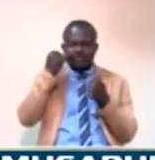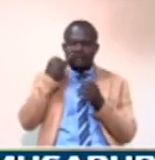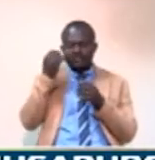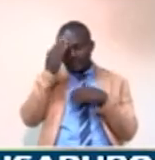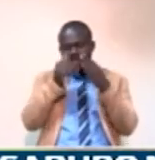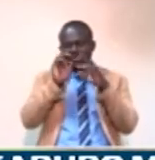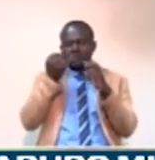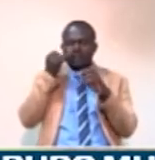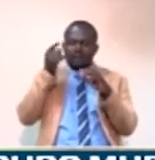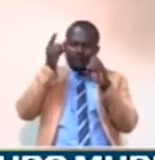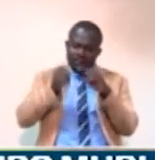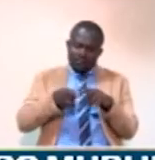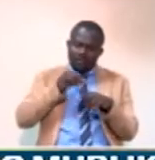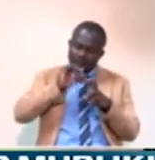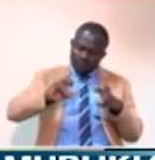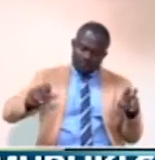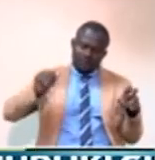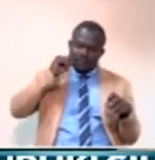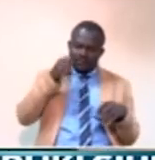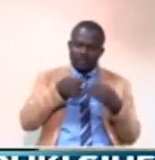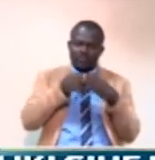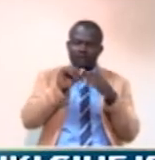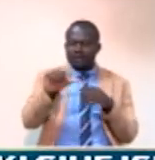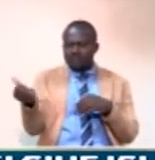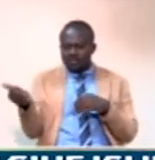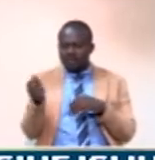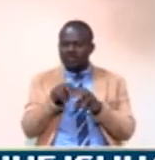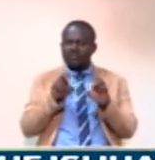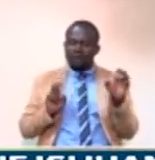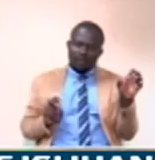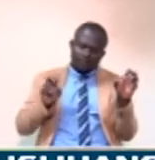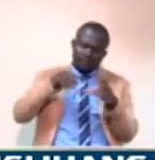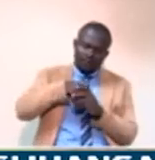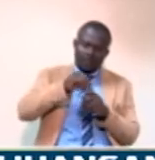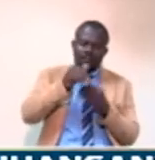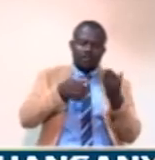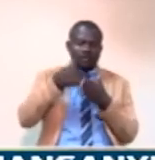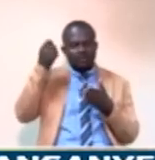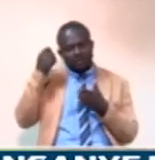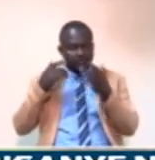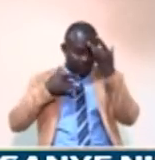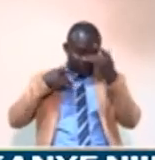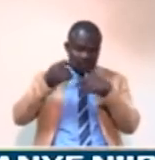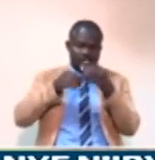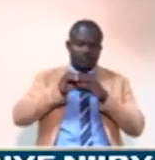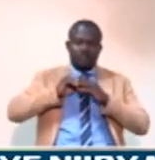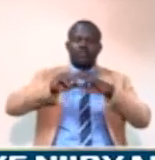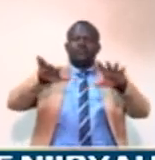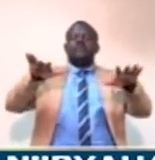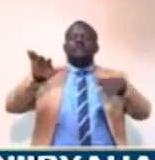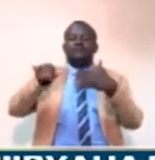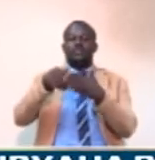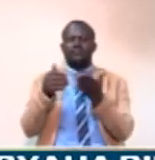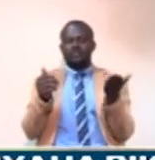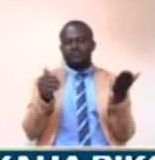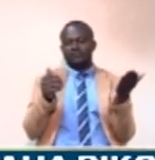yuko iyo injiye mutipimishije ejo hakinjira undi akavamo nawe ukajyamo, bigaragara yuko ubwandu bukomeza gukwirakwira cyangwa se bushobora